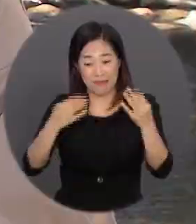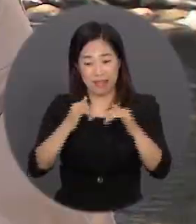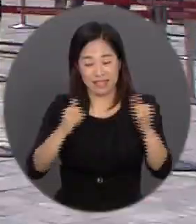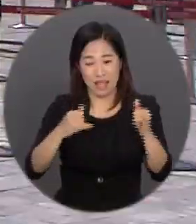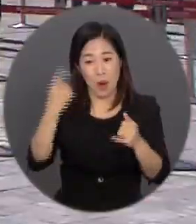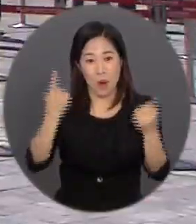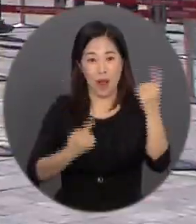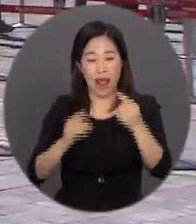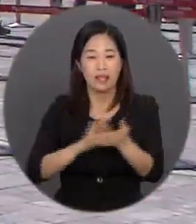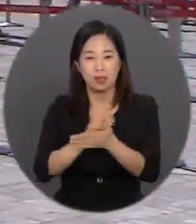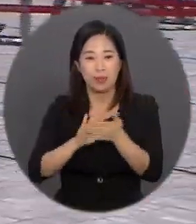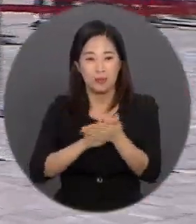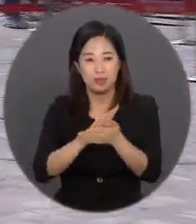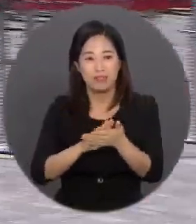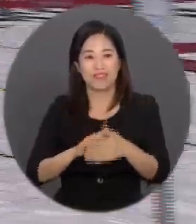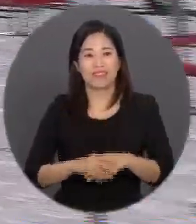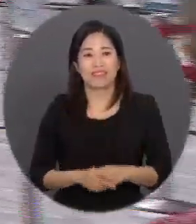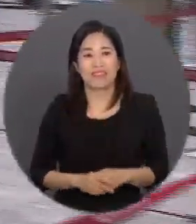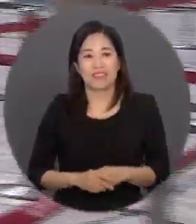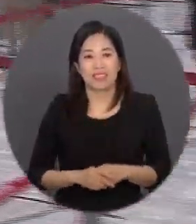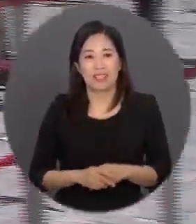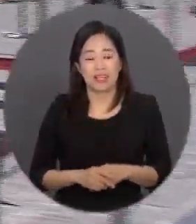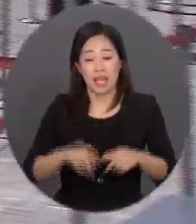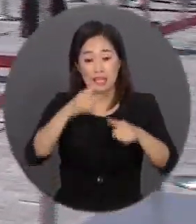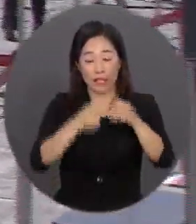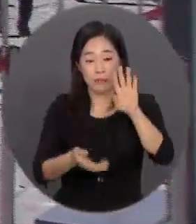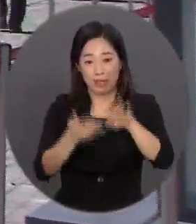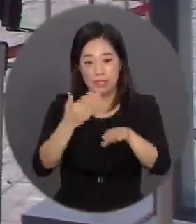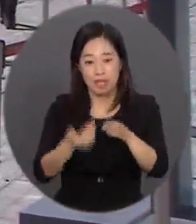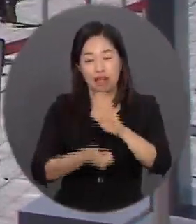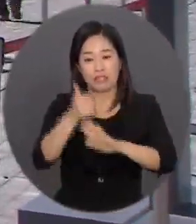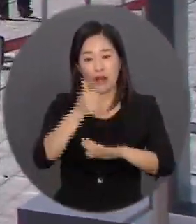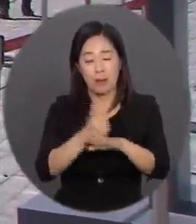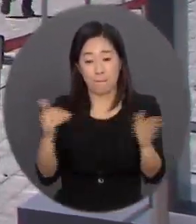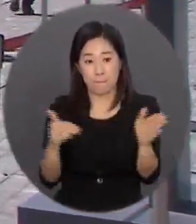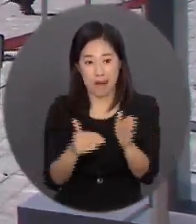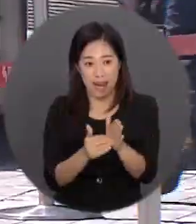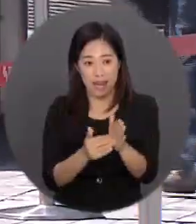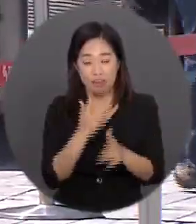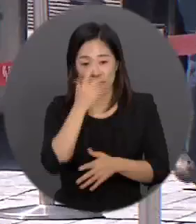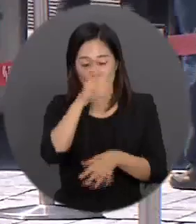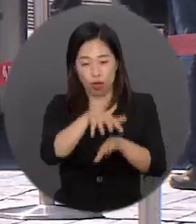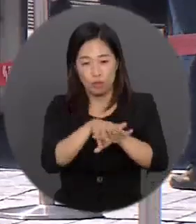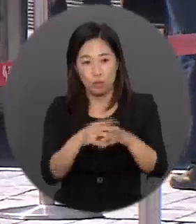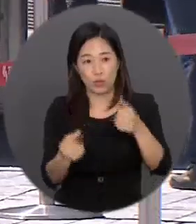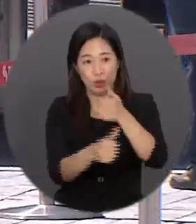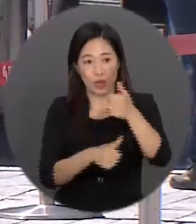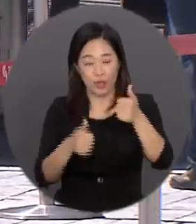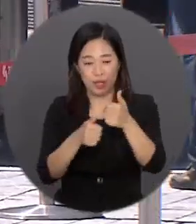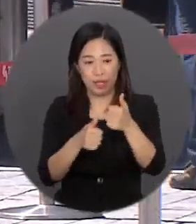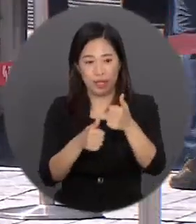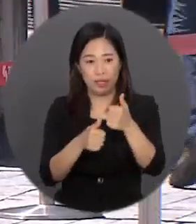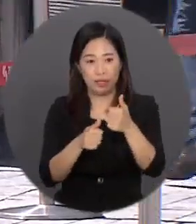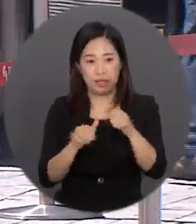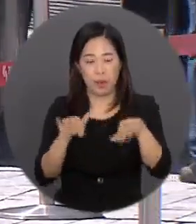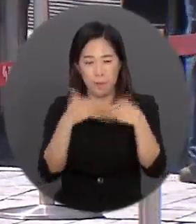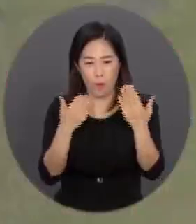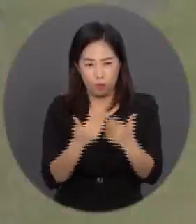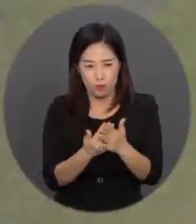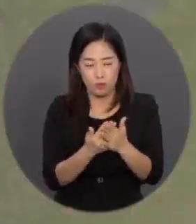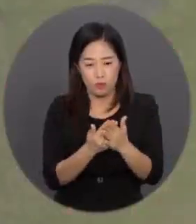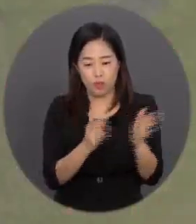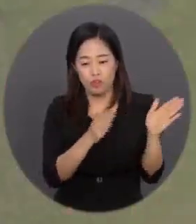좋겠습니다. 이미 절반 이상의 성공을 거둔 정원박람회. 순천시와 조직위원회는 만반의 무더위 대책과